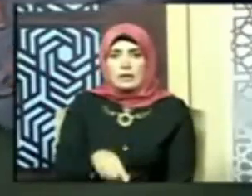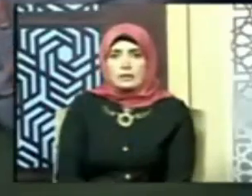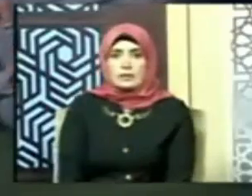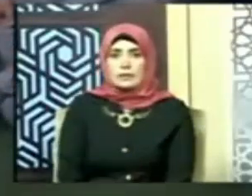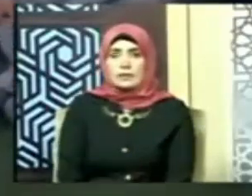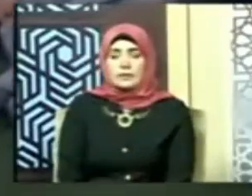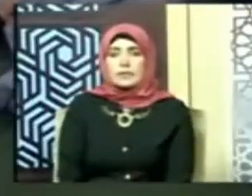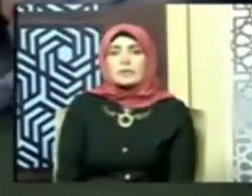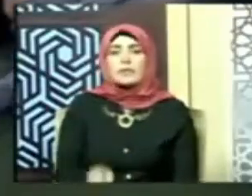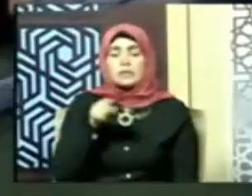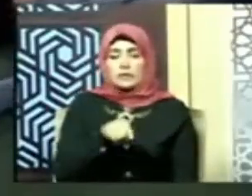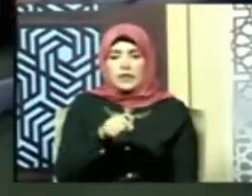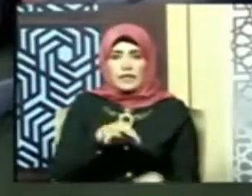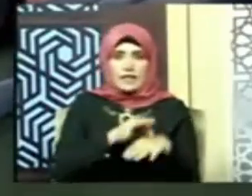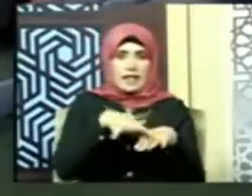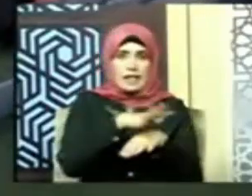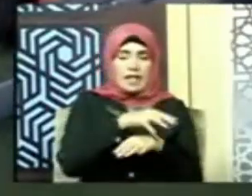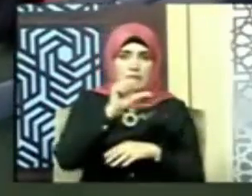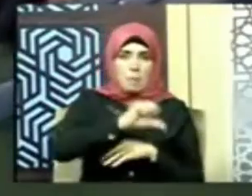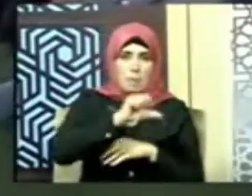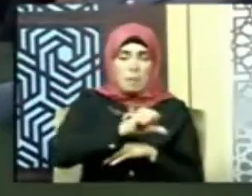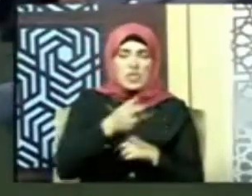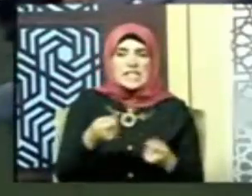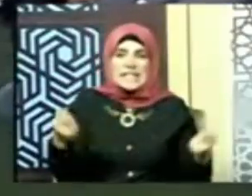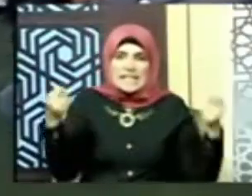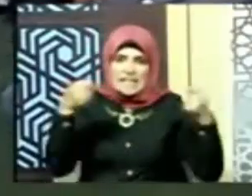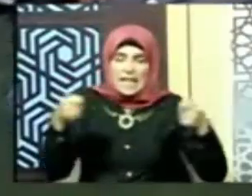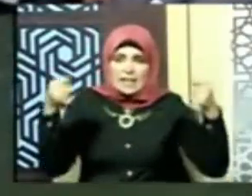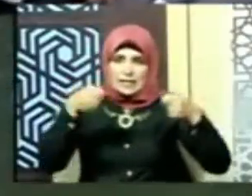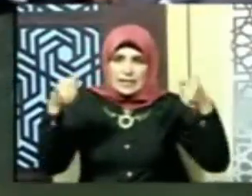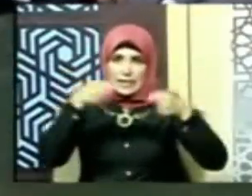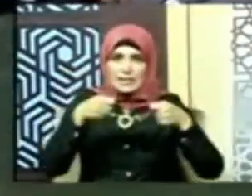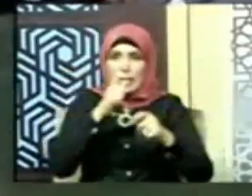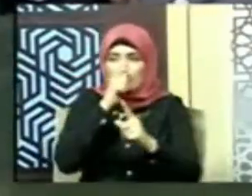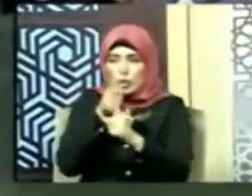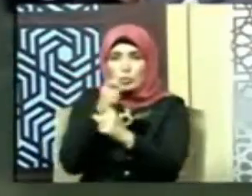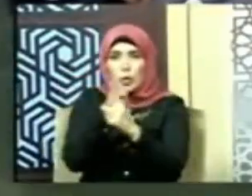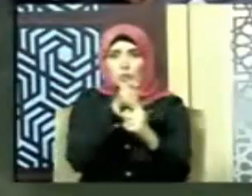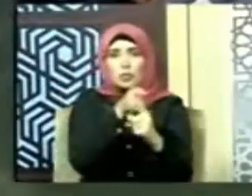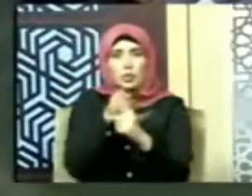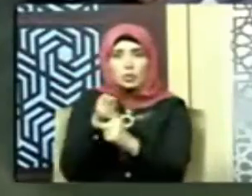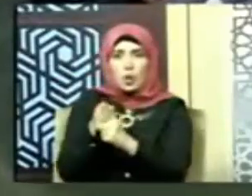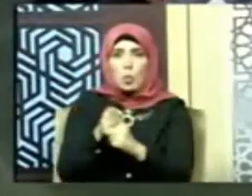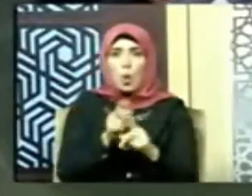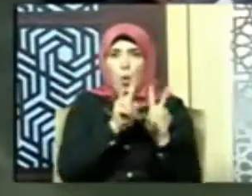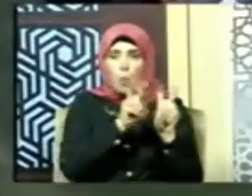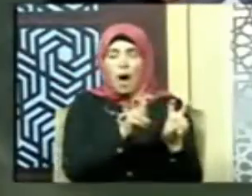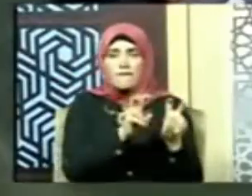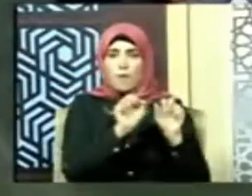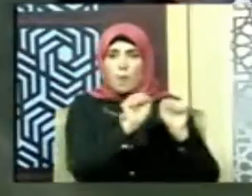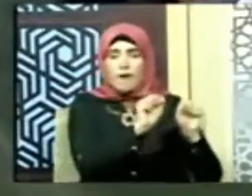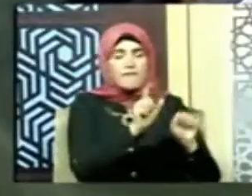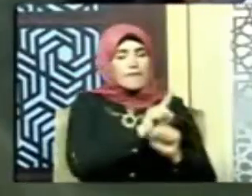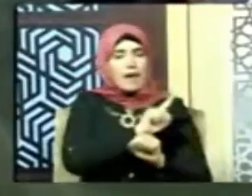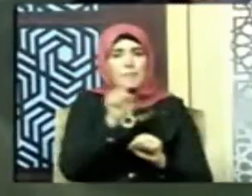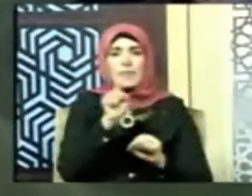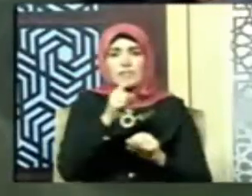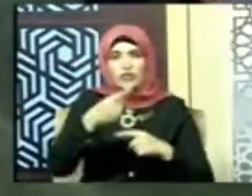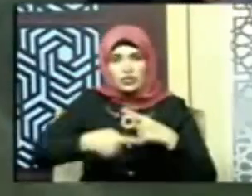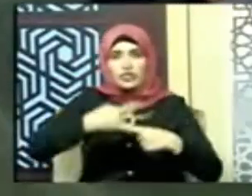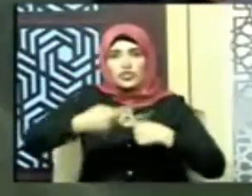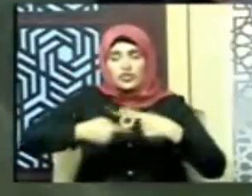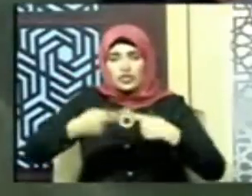اشتط أهل الباطل في تجاوزهم، فلم يقف تجاوزهم